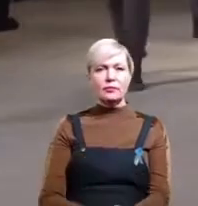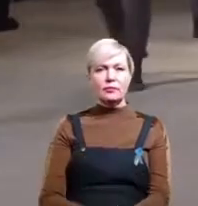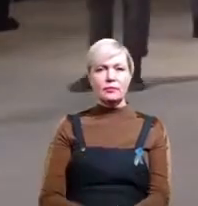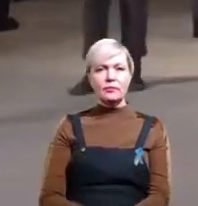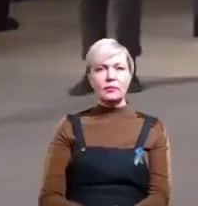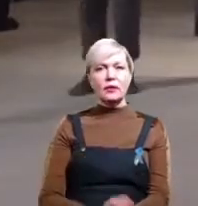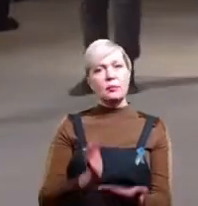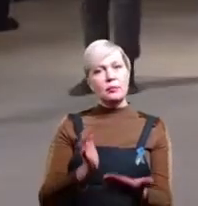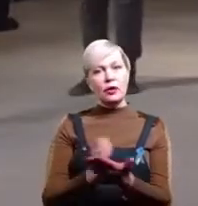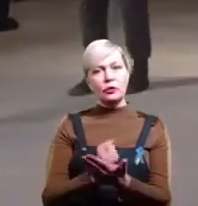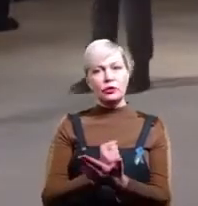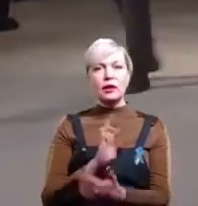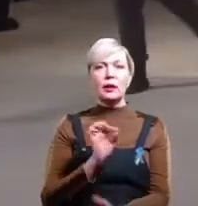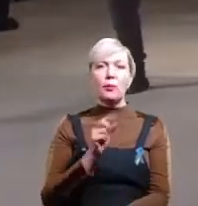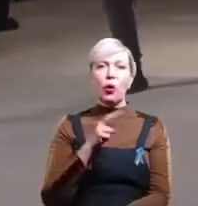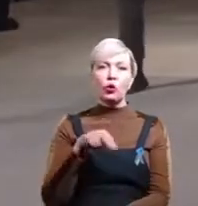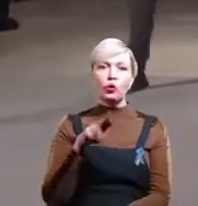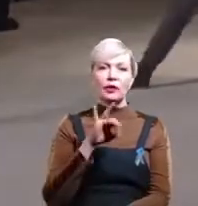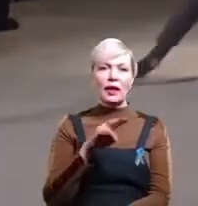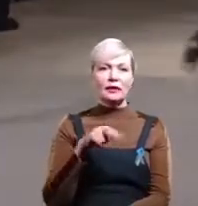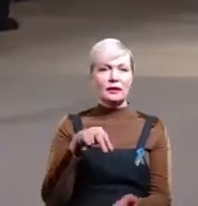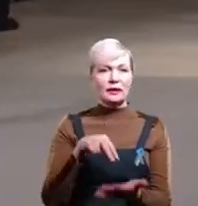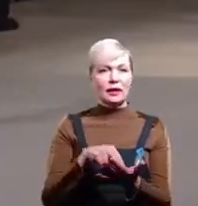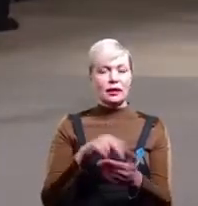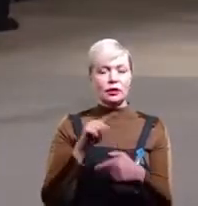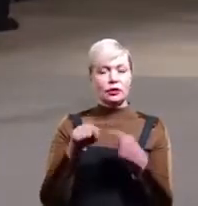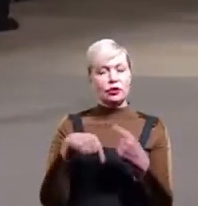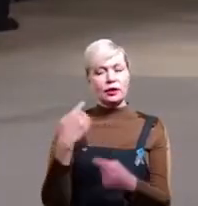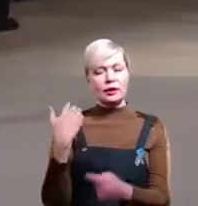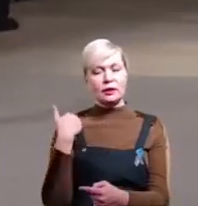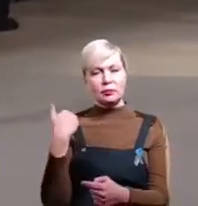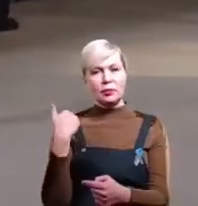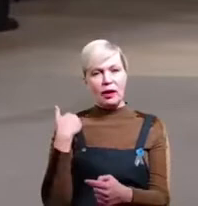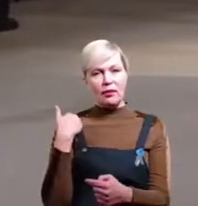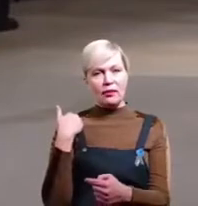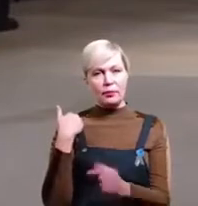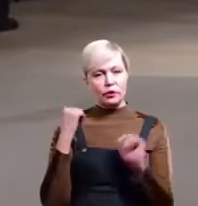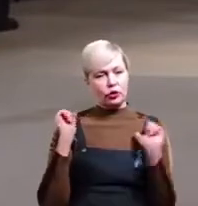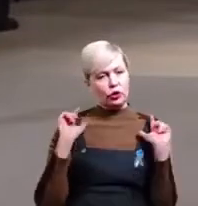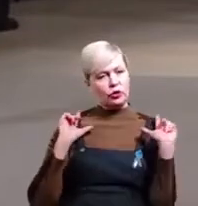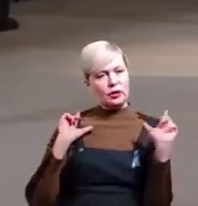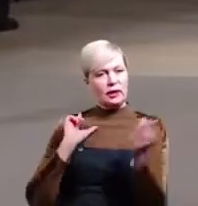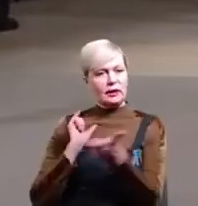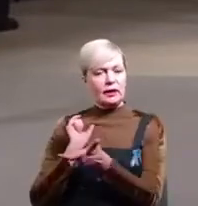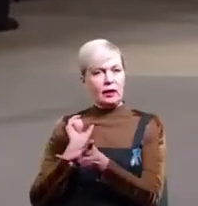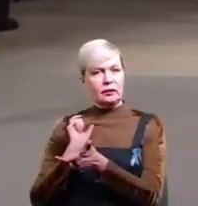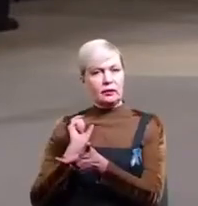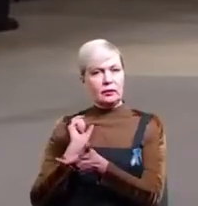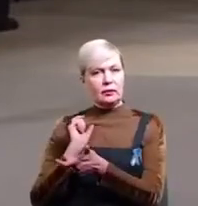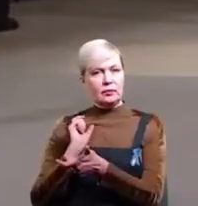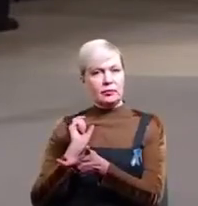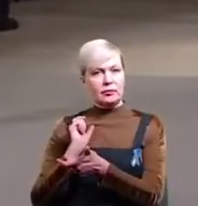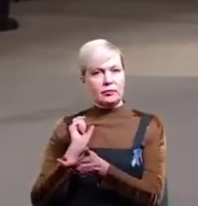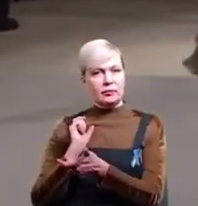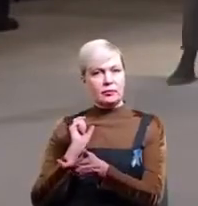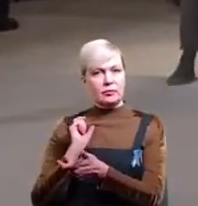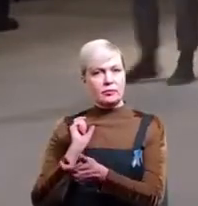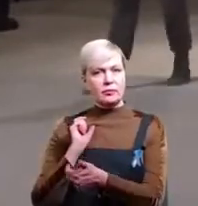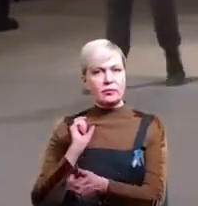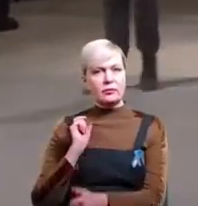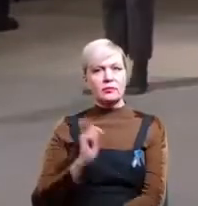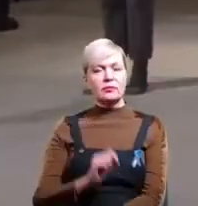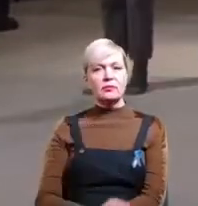Получается, смотри, Богдан стоит, и он через правое плечо назад. Ты стоишь, тебя... И